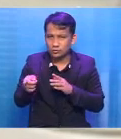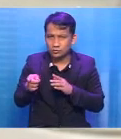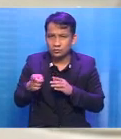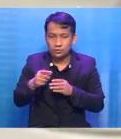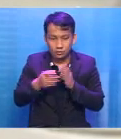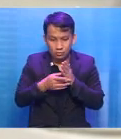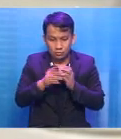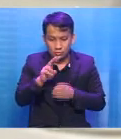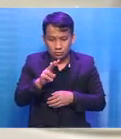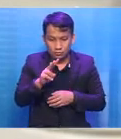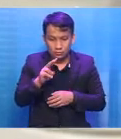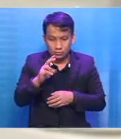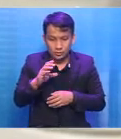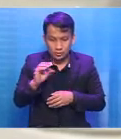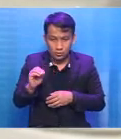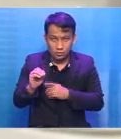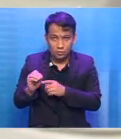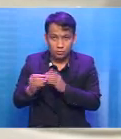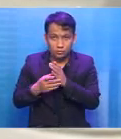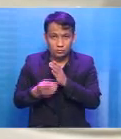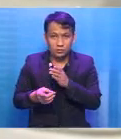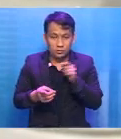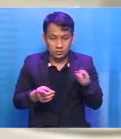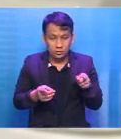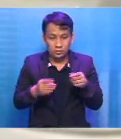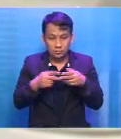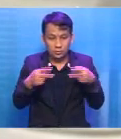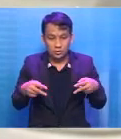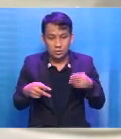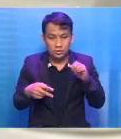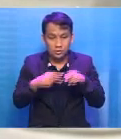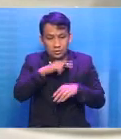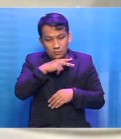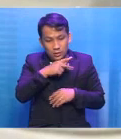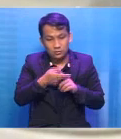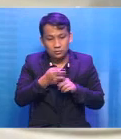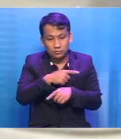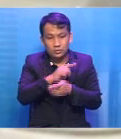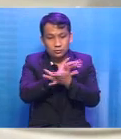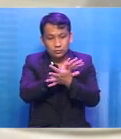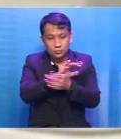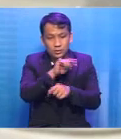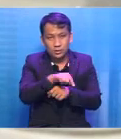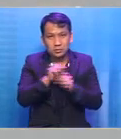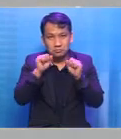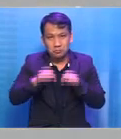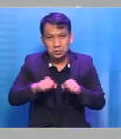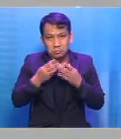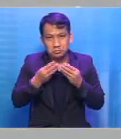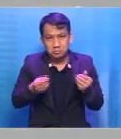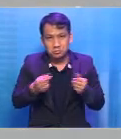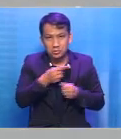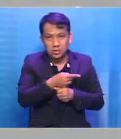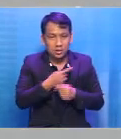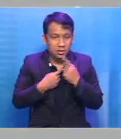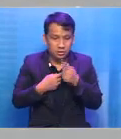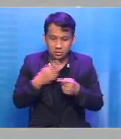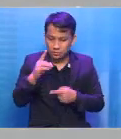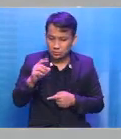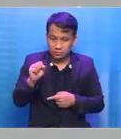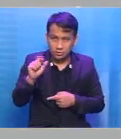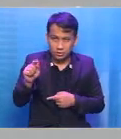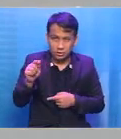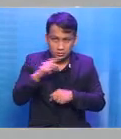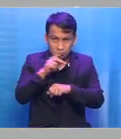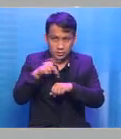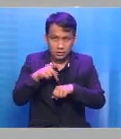ba ang virgin coconut oil laban sa SARS-CoV-2 o virus na dahilan ng COVID-19. Ayon kay DOST